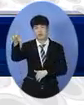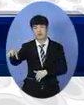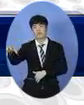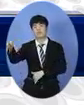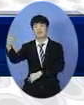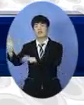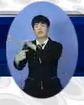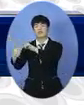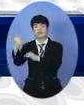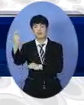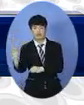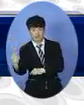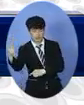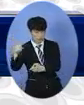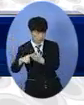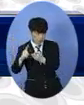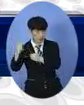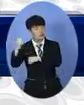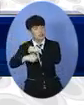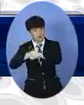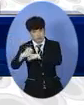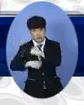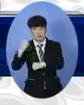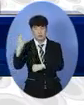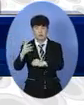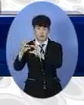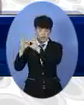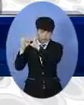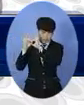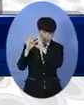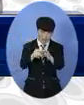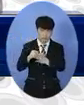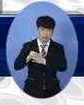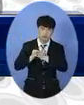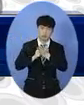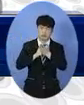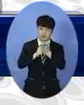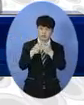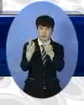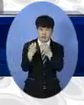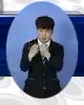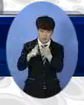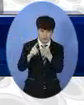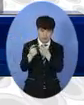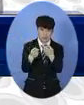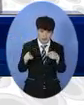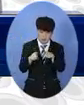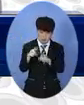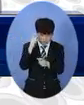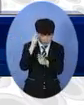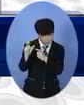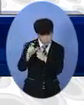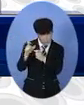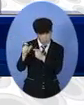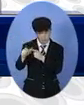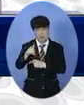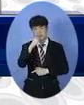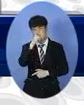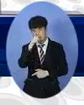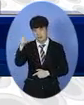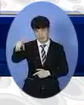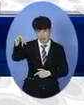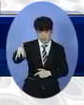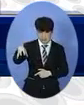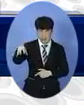사업의 자율성과 지속성을 보장할 수 있는 방안에 대해 함께 고민하는 시간을 갖기도 했는데요. 원성일동